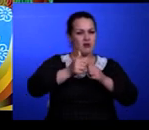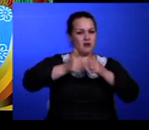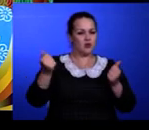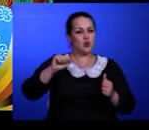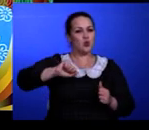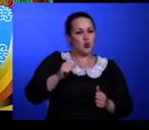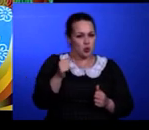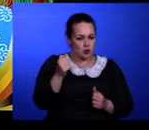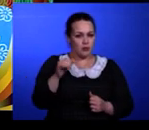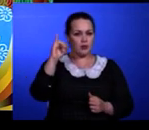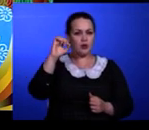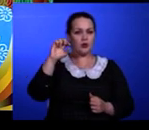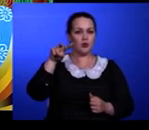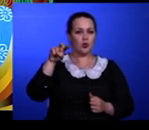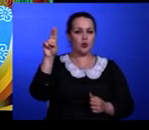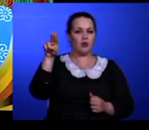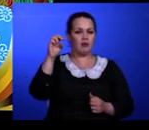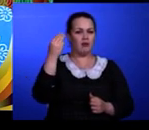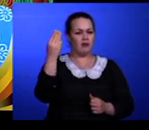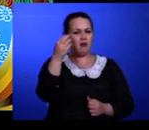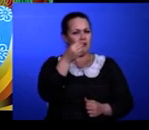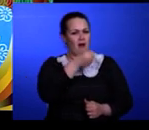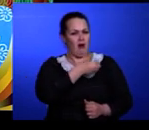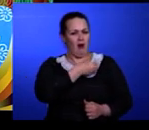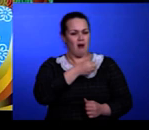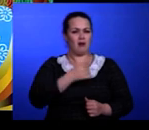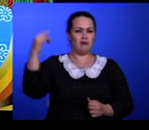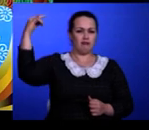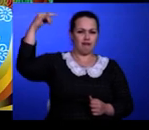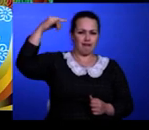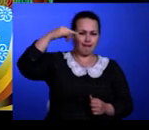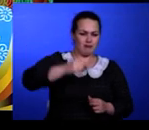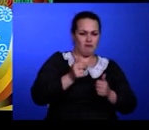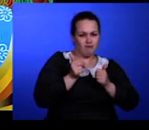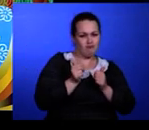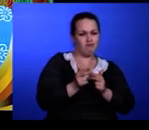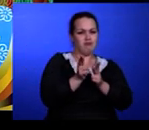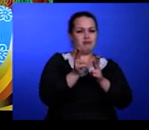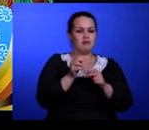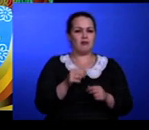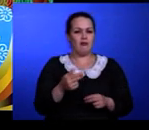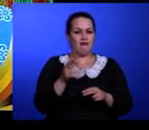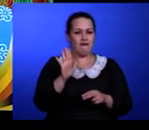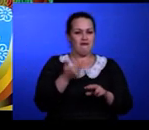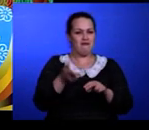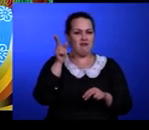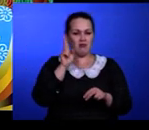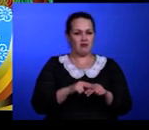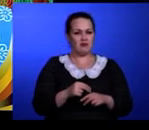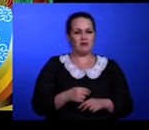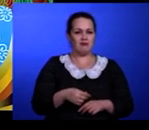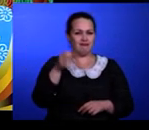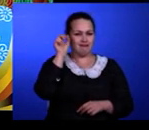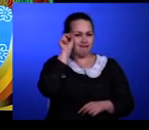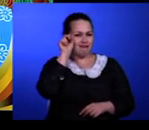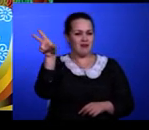юношу хотелось снизится и влепить боезапас выйти не навесные ползущие